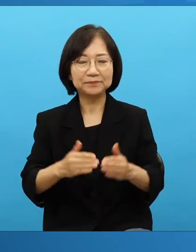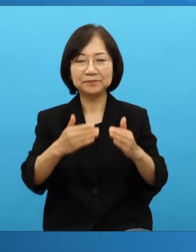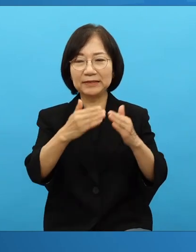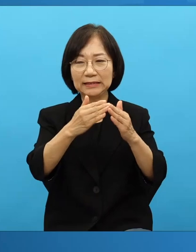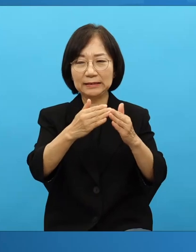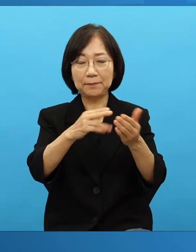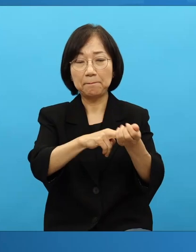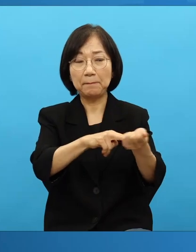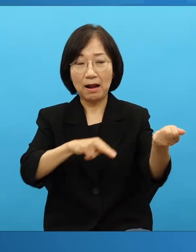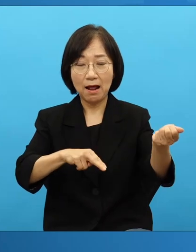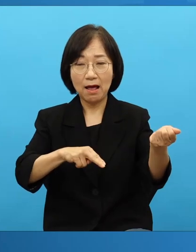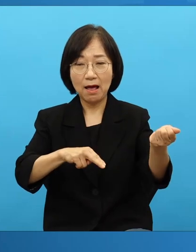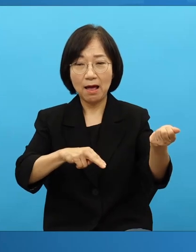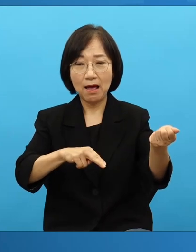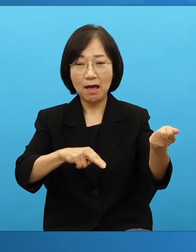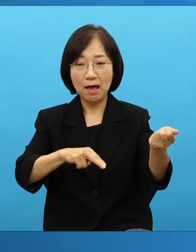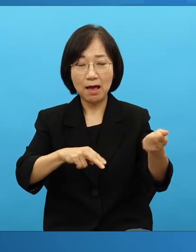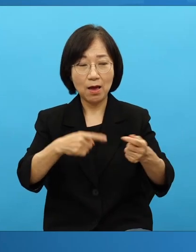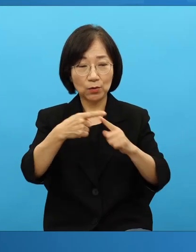사람도 있다니까요